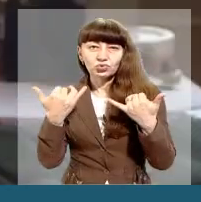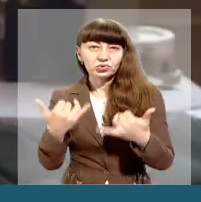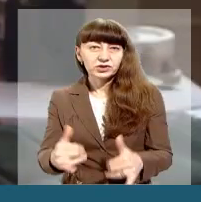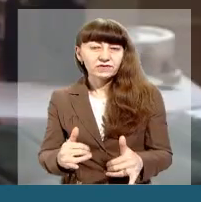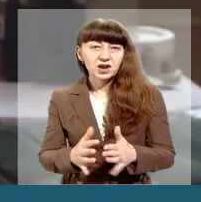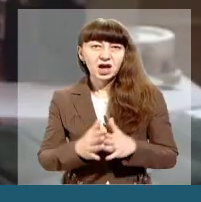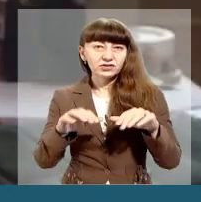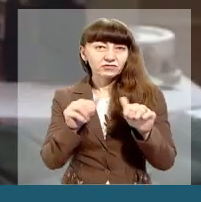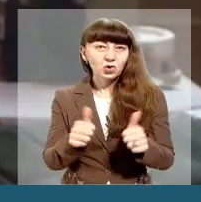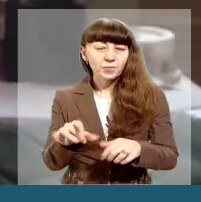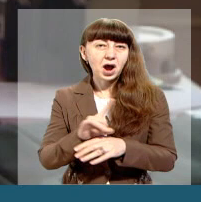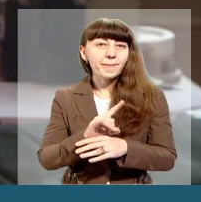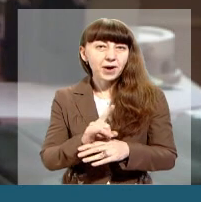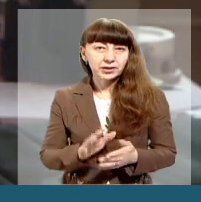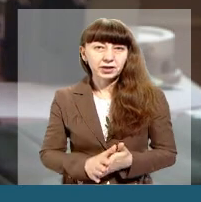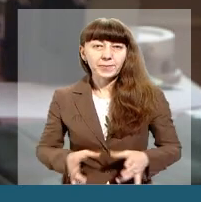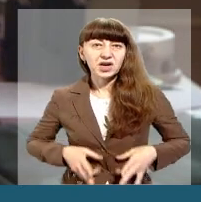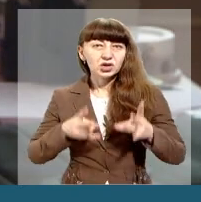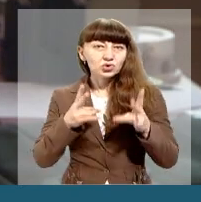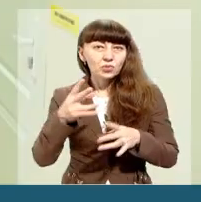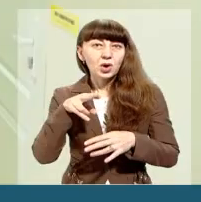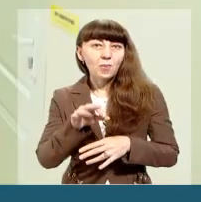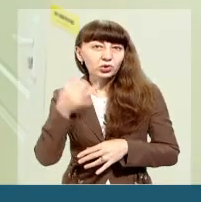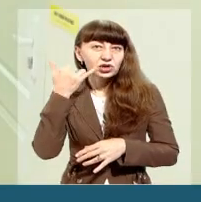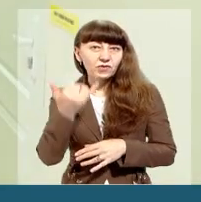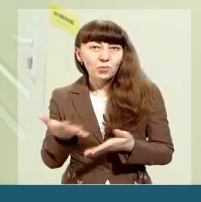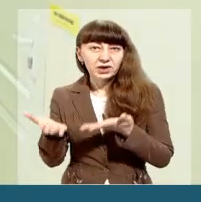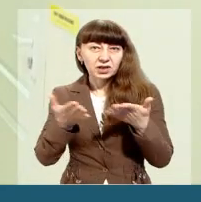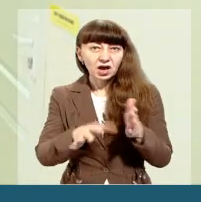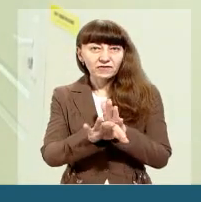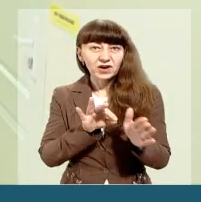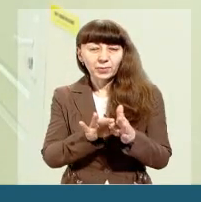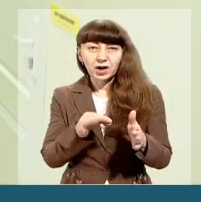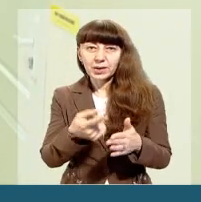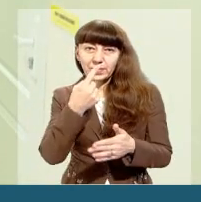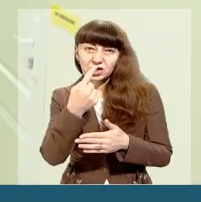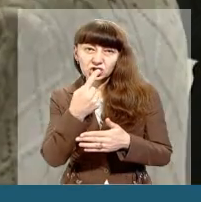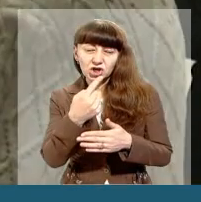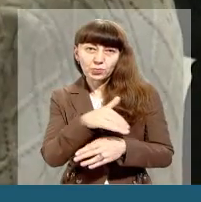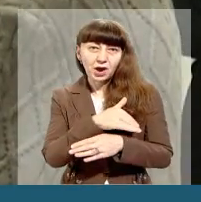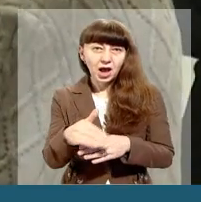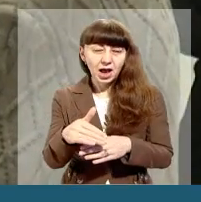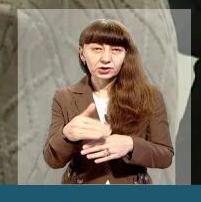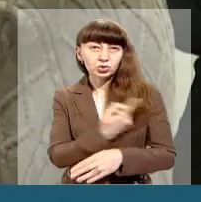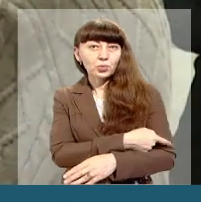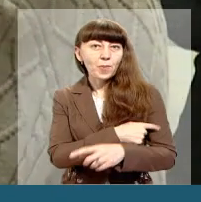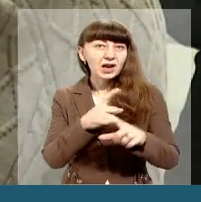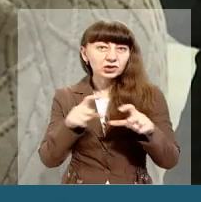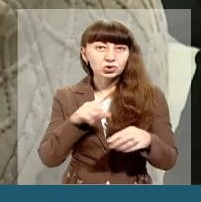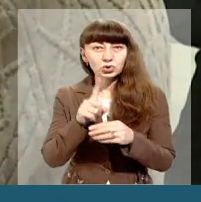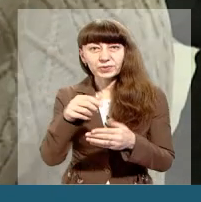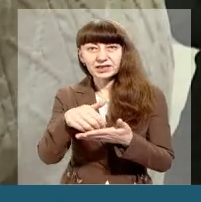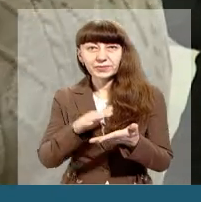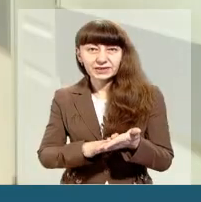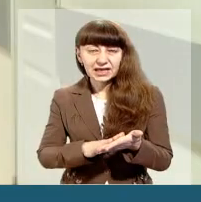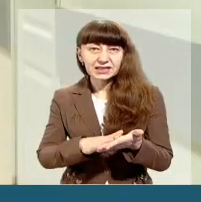выдает изощренные способы обмана. Преступник по телефону предлагает выбрать ближайшую поликлинику из списка реальных медучреждений, чтобы записать на